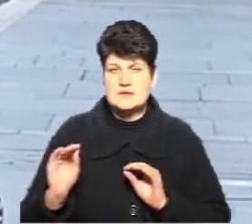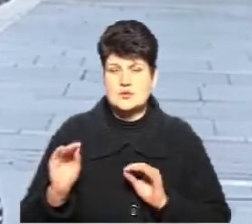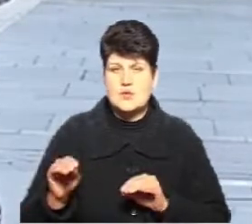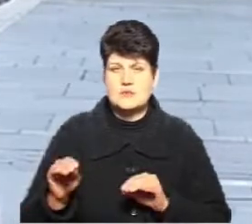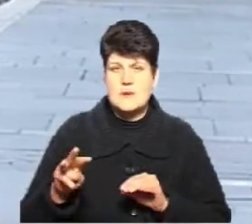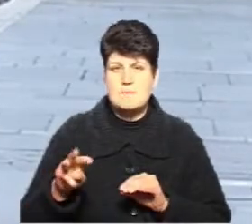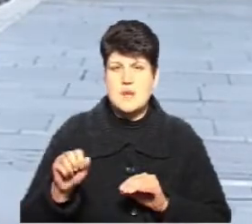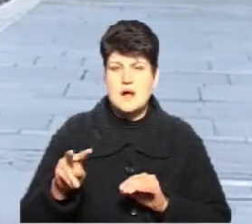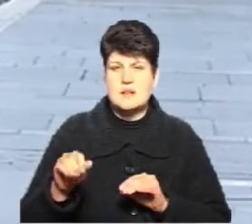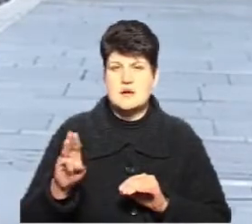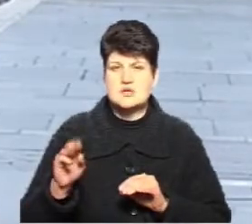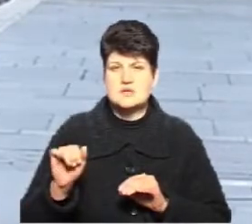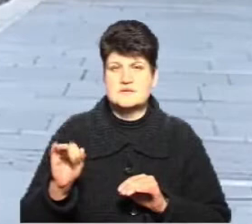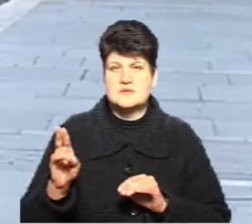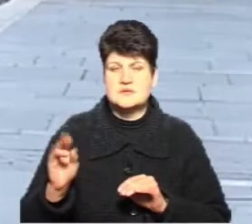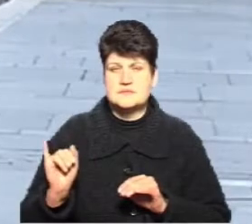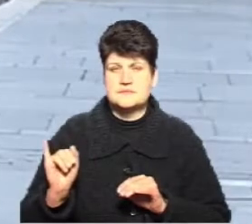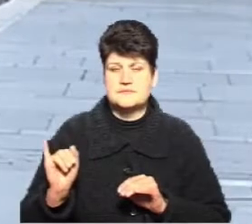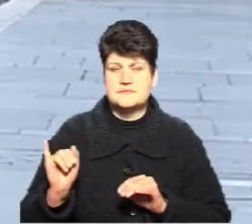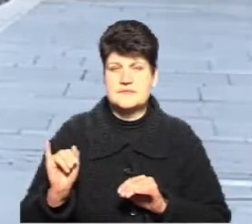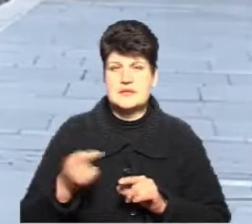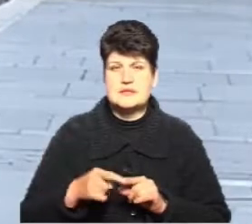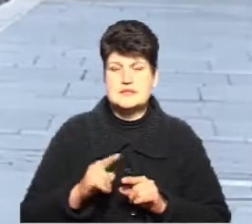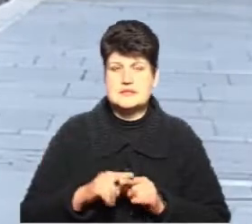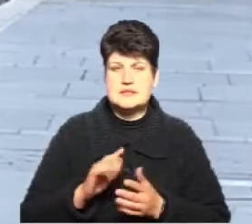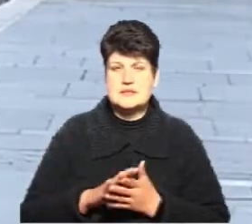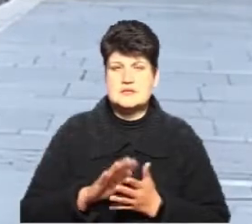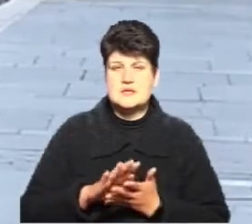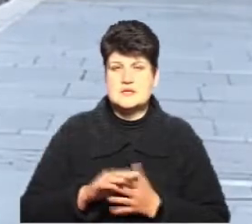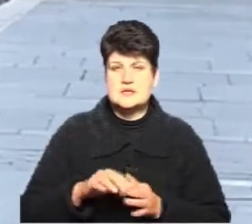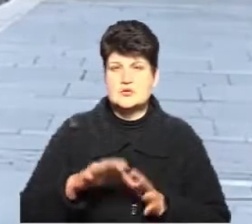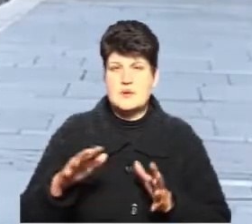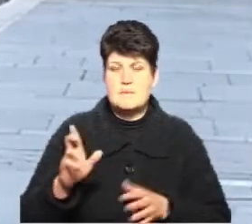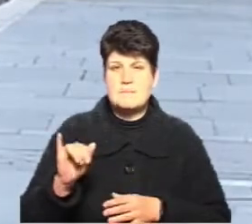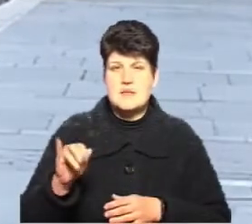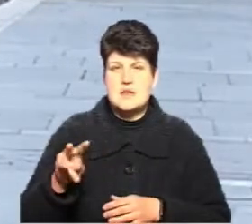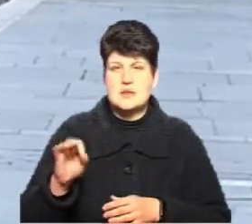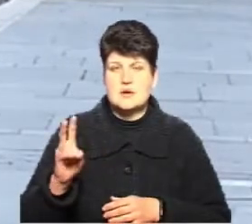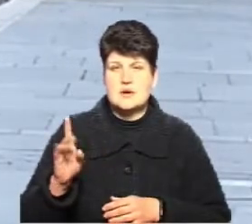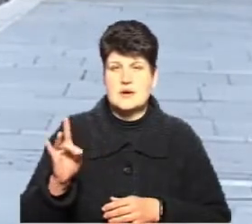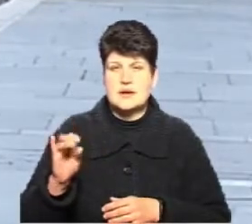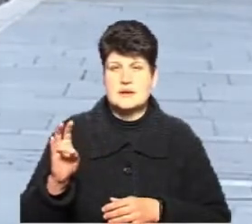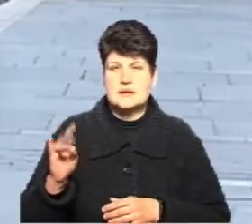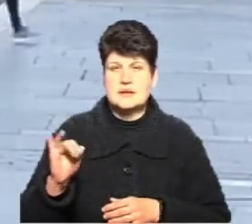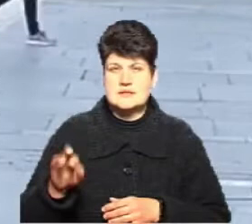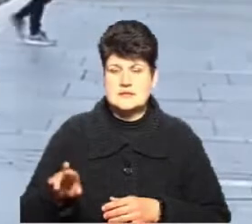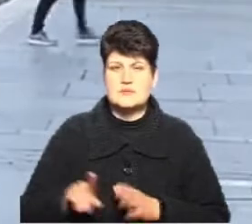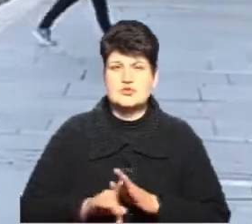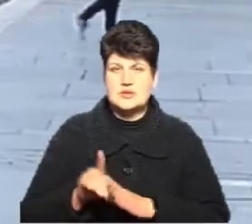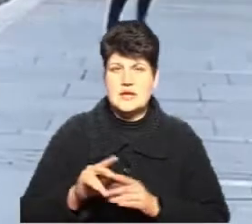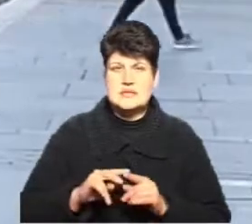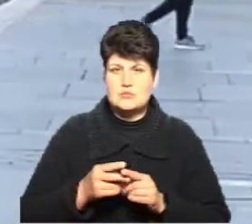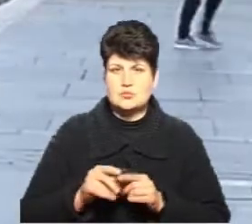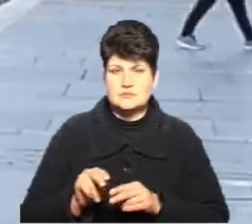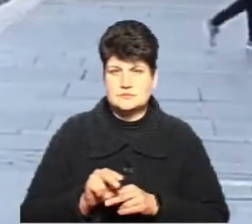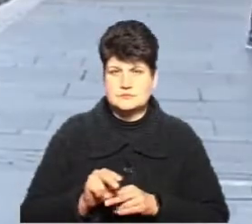Малашевецькому сміттєзвалищі. Це сміттєсортувальна лінія в Білокриниці, де проводяться пусконалагоджувальні роботи.